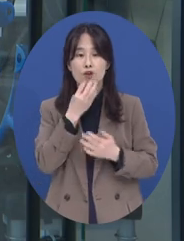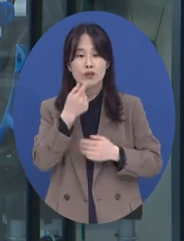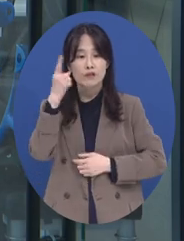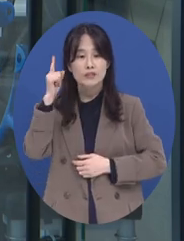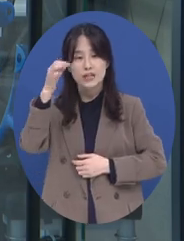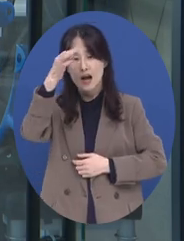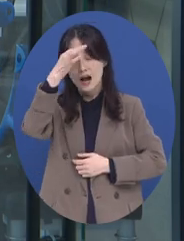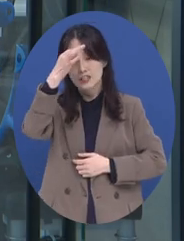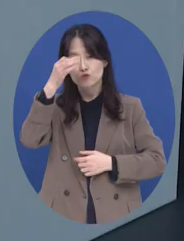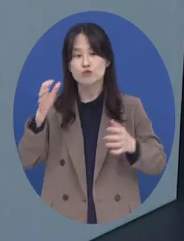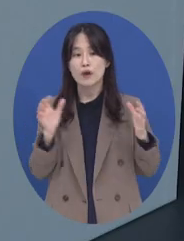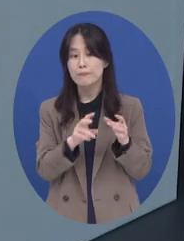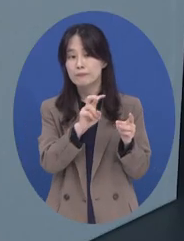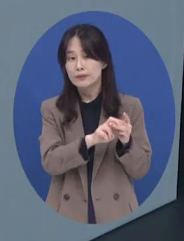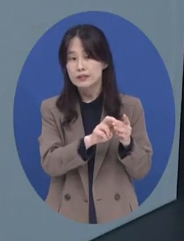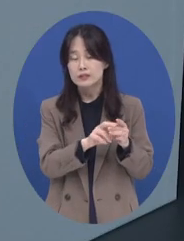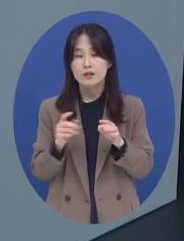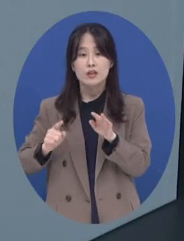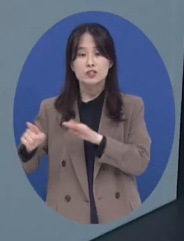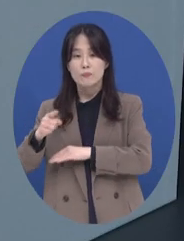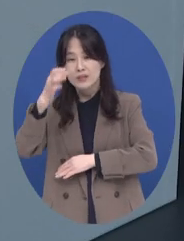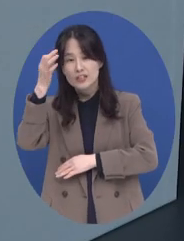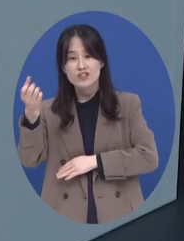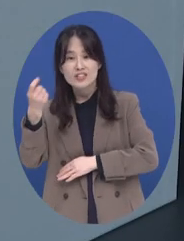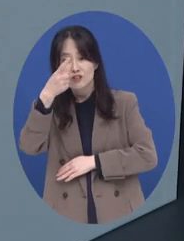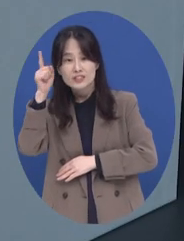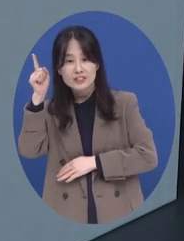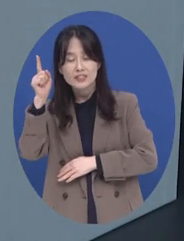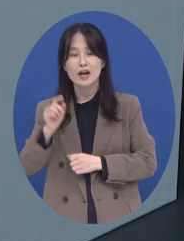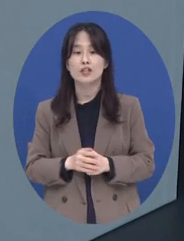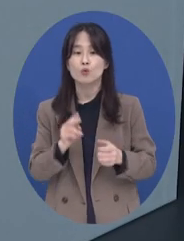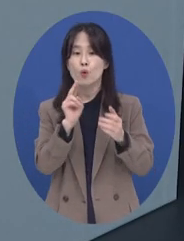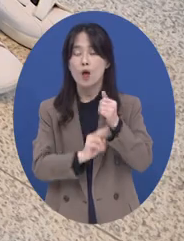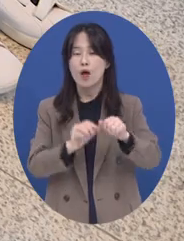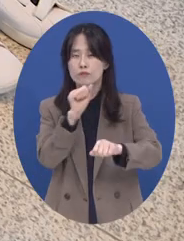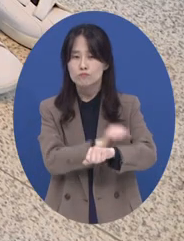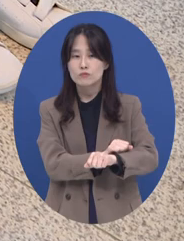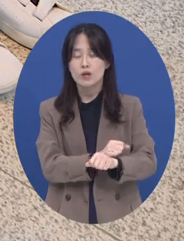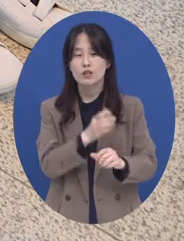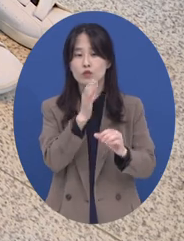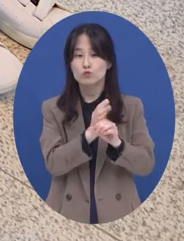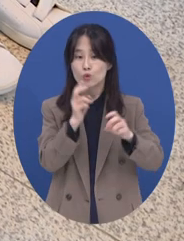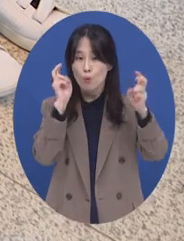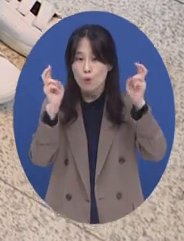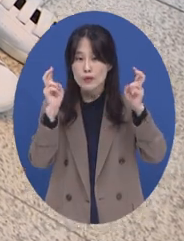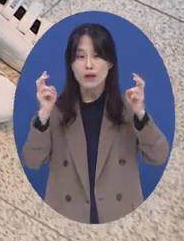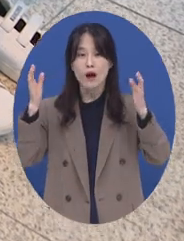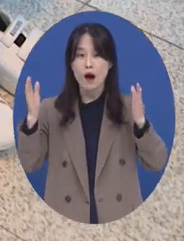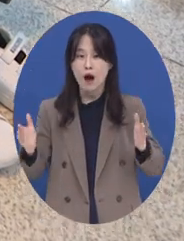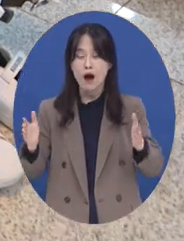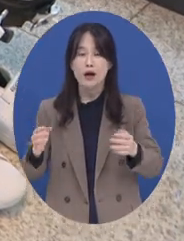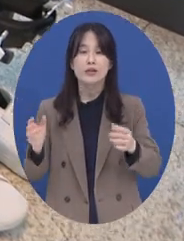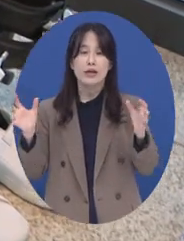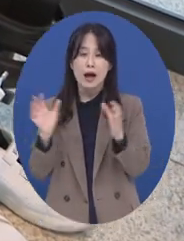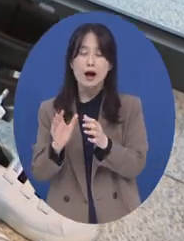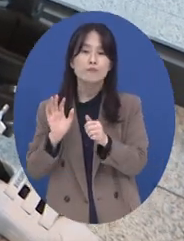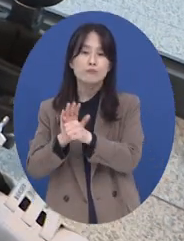러시아 기술협력센터는 첨단 기술을 보유한 러시아와 상용화 기술을 갖춘 경기도 중소기업 간